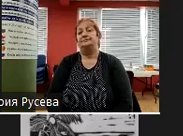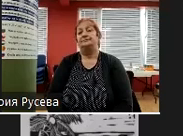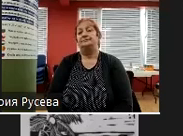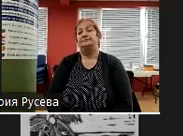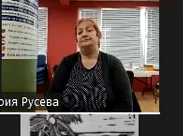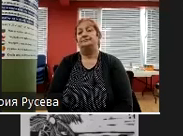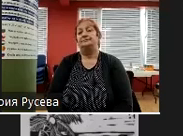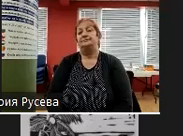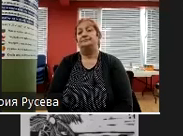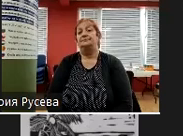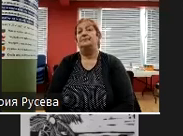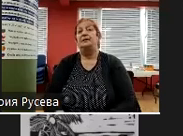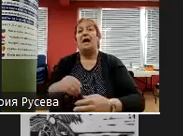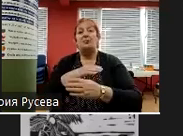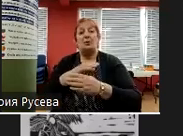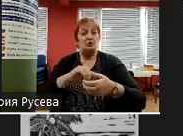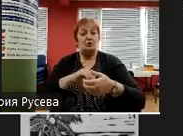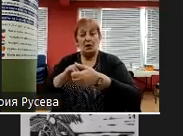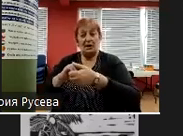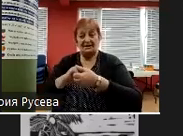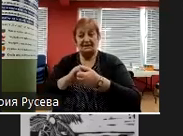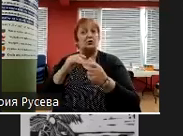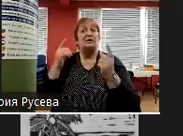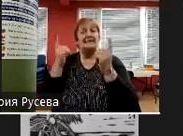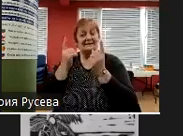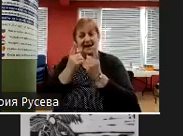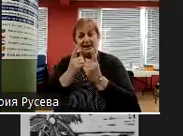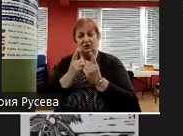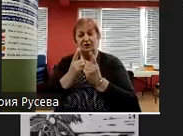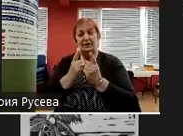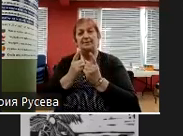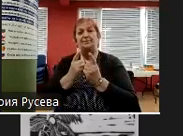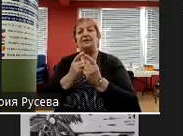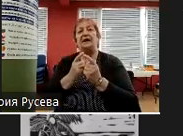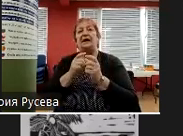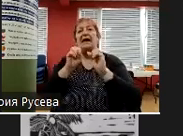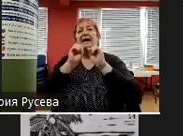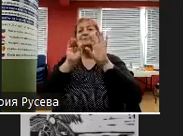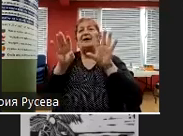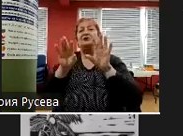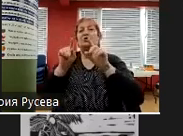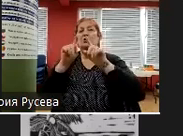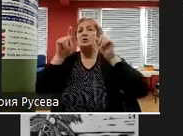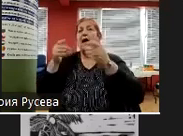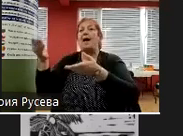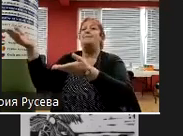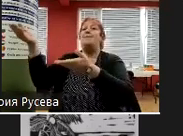Така, продължаваме с организирането на срещи и изпращането на